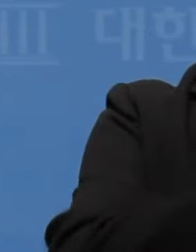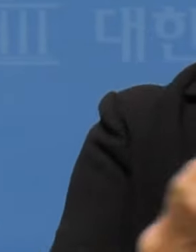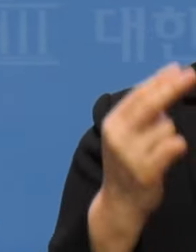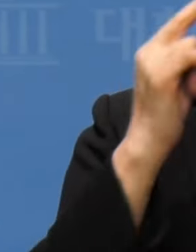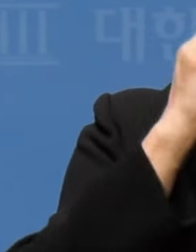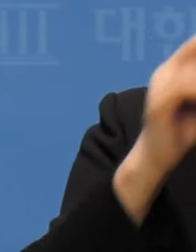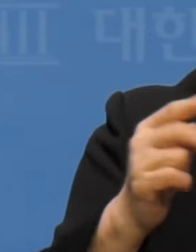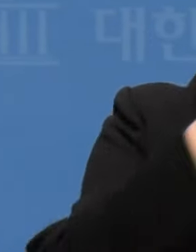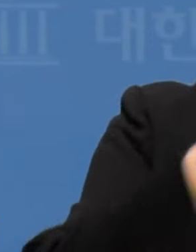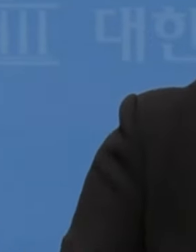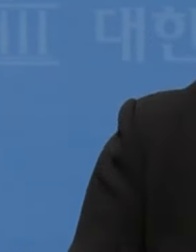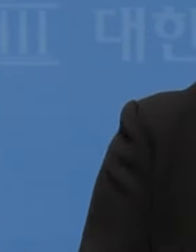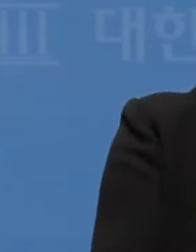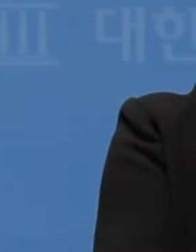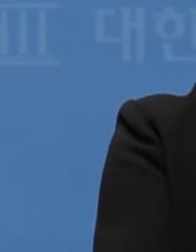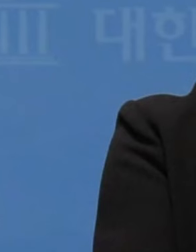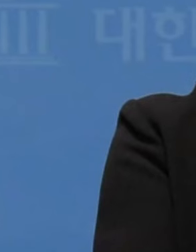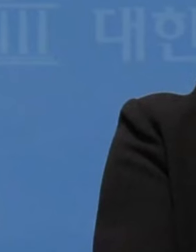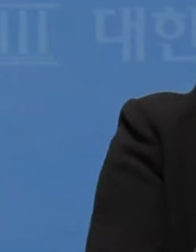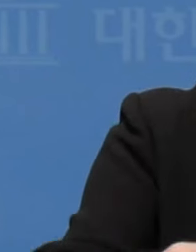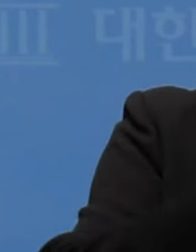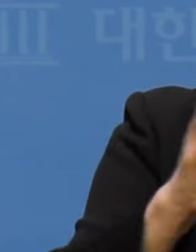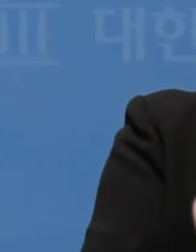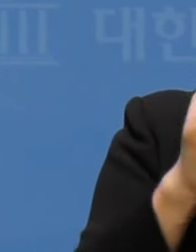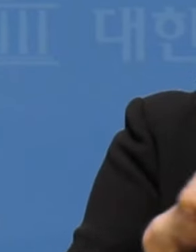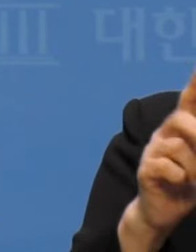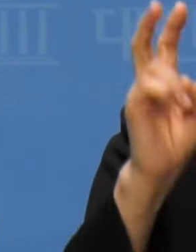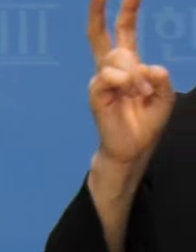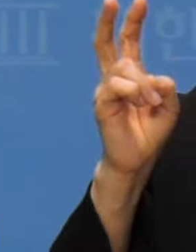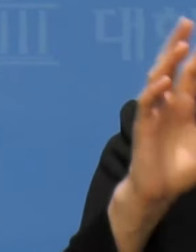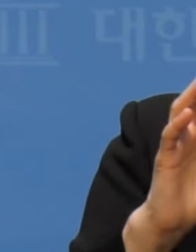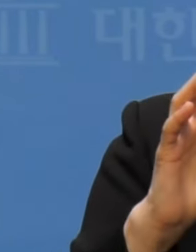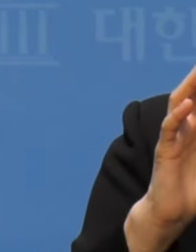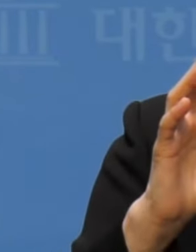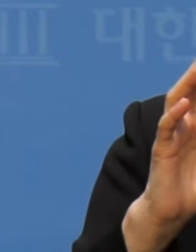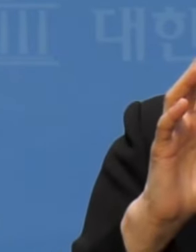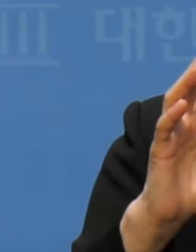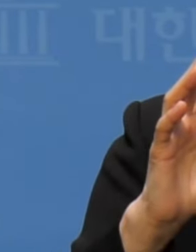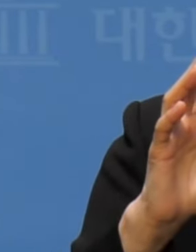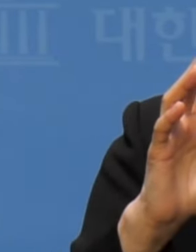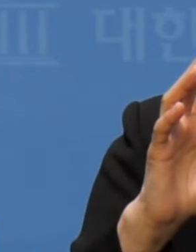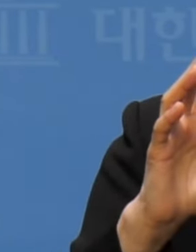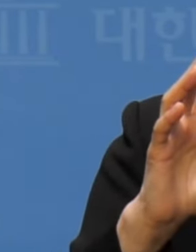심각한 피해를 입었을 시 외국 기업 또는 국가의